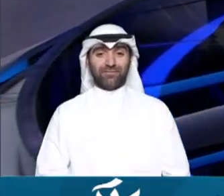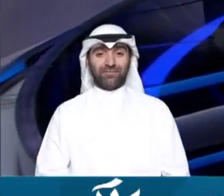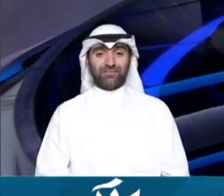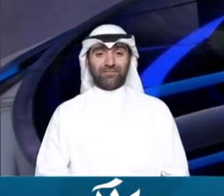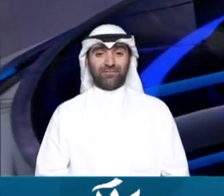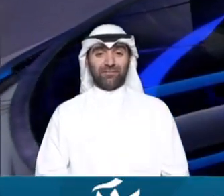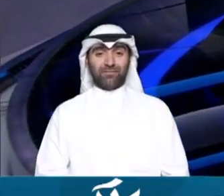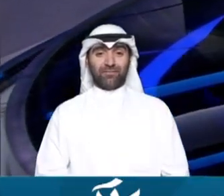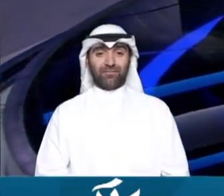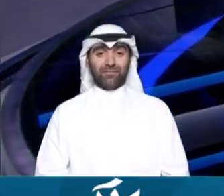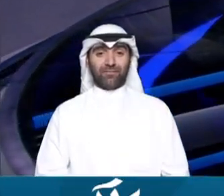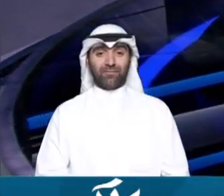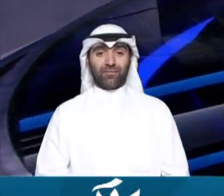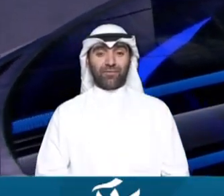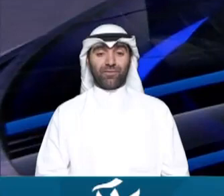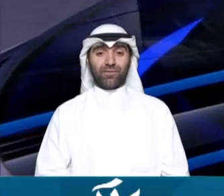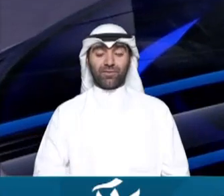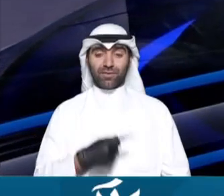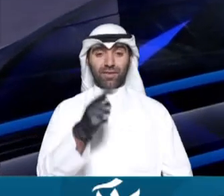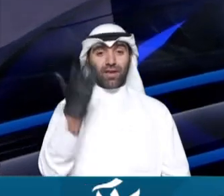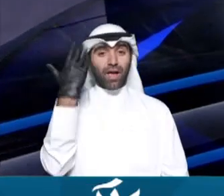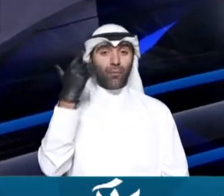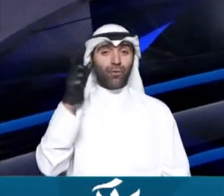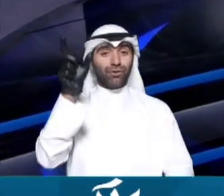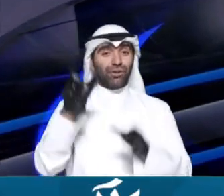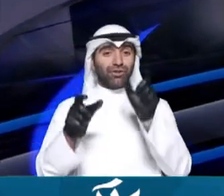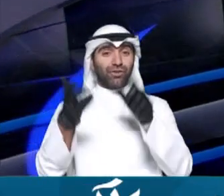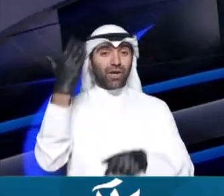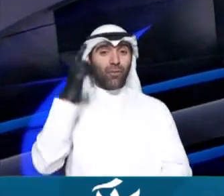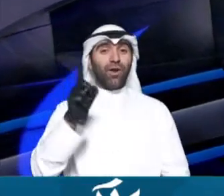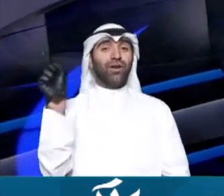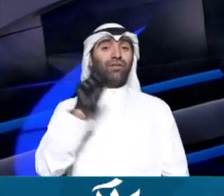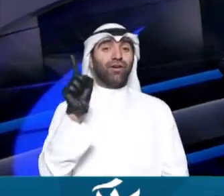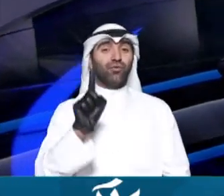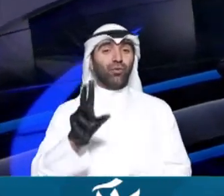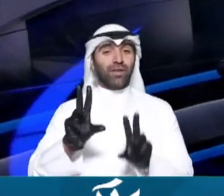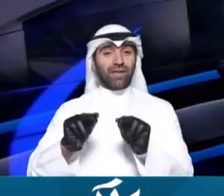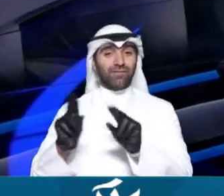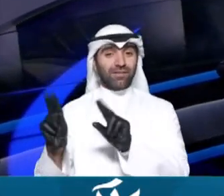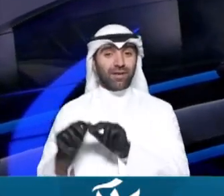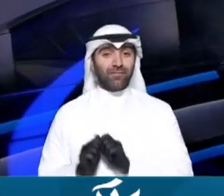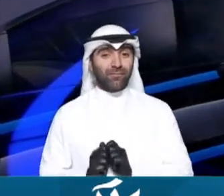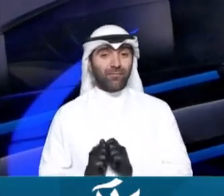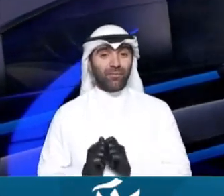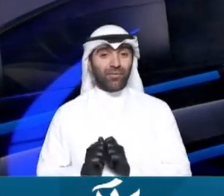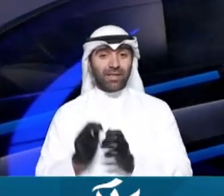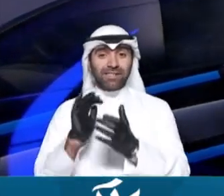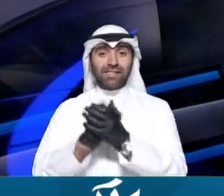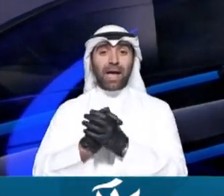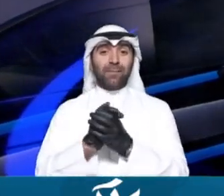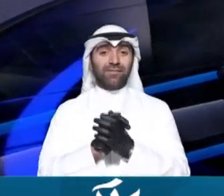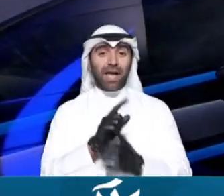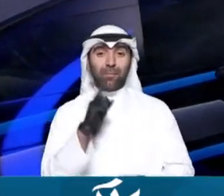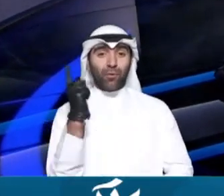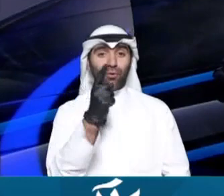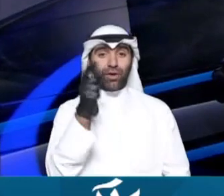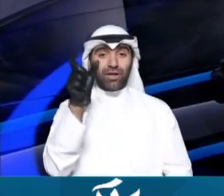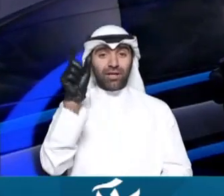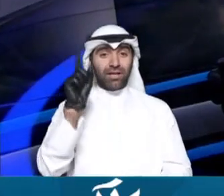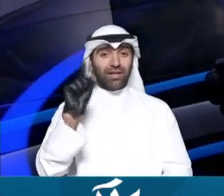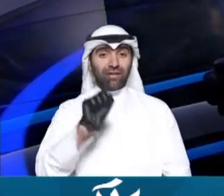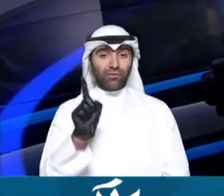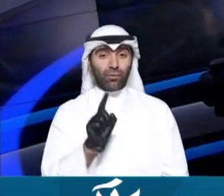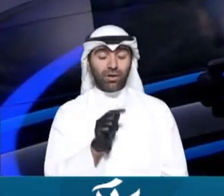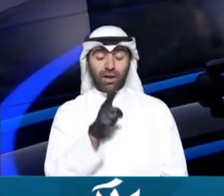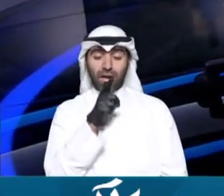فجاء عبد الرحمن بن عوف قال إن رسول الله نهى من أن ندخل عليهم واللي